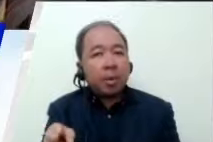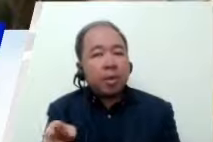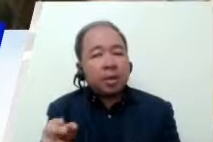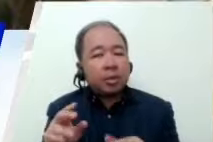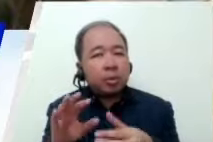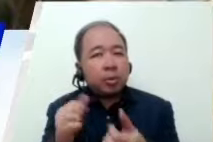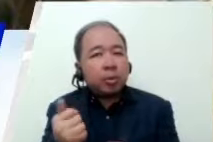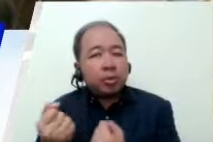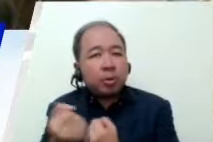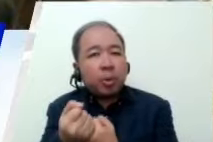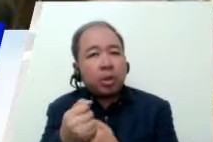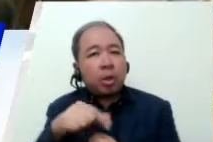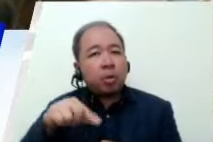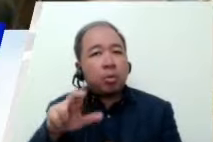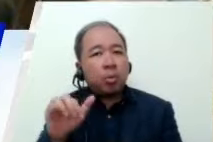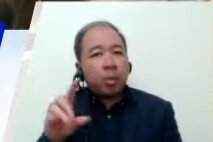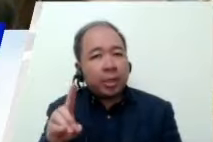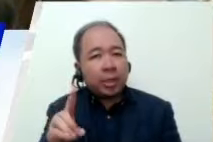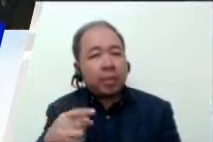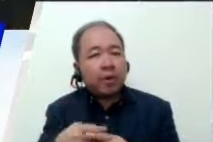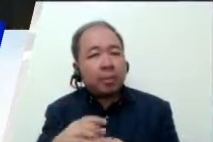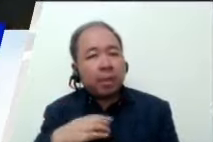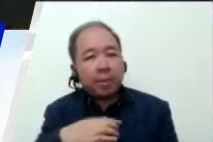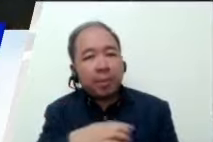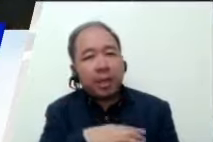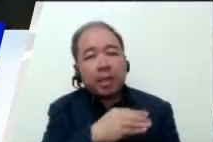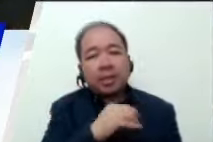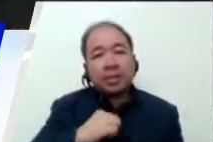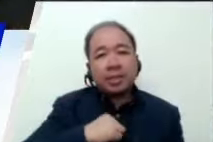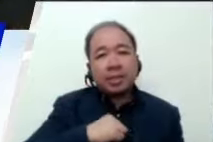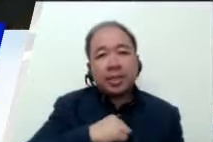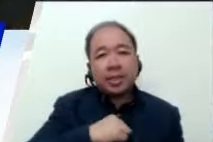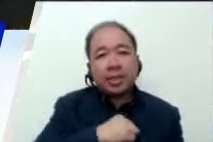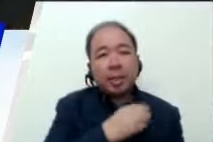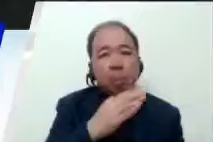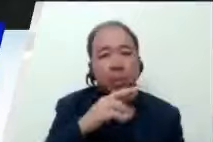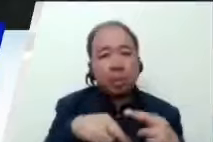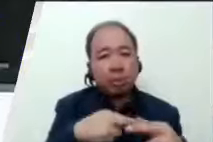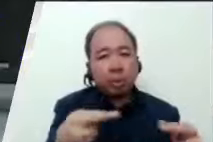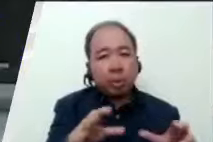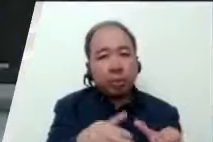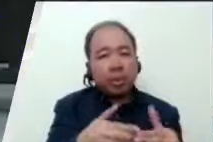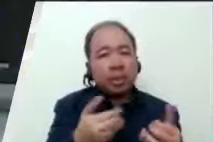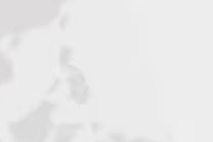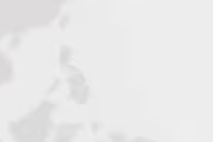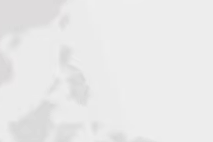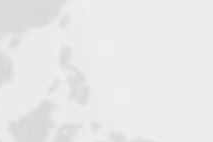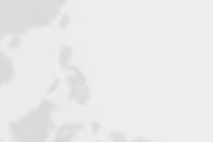Kamara at Senate Blue Ribbon Committee na nagsasagawa ng magkahiwalay na investigasyon.